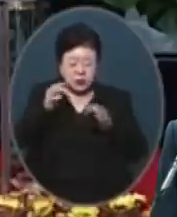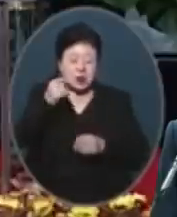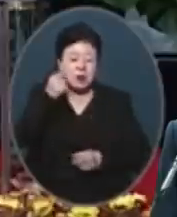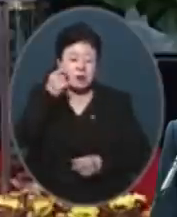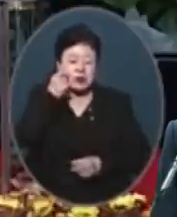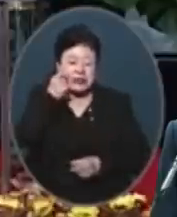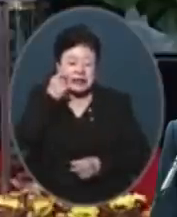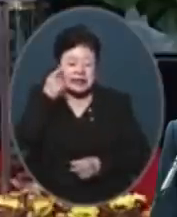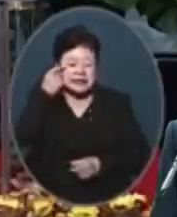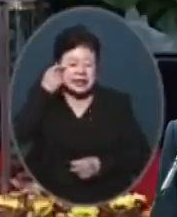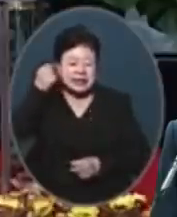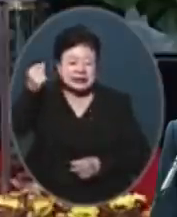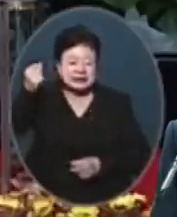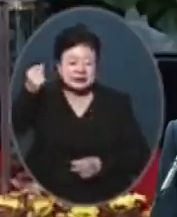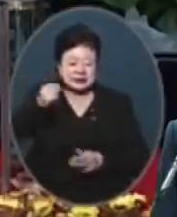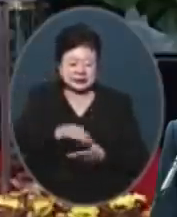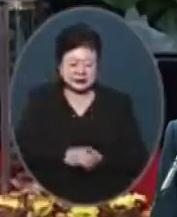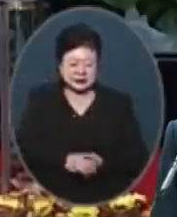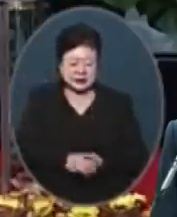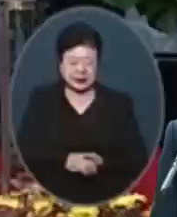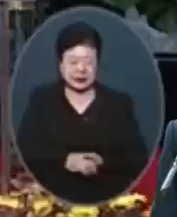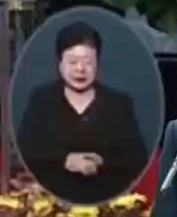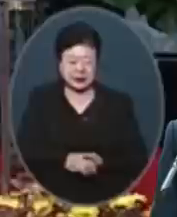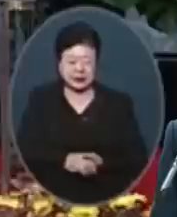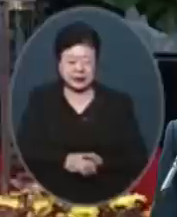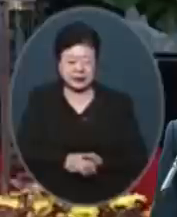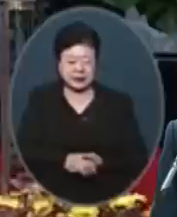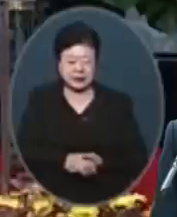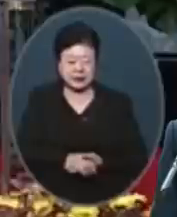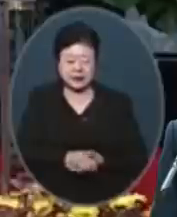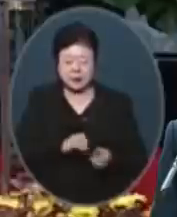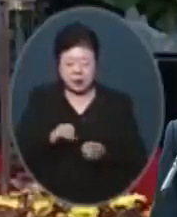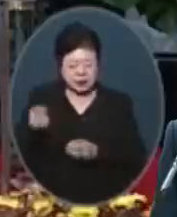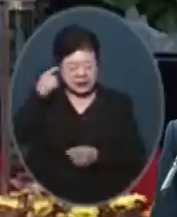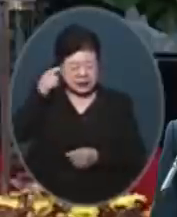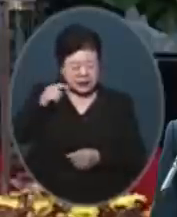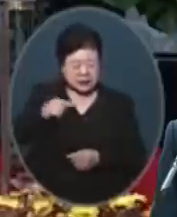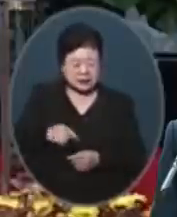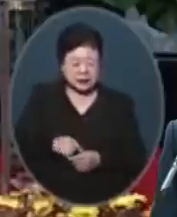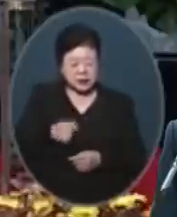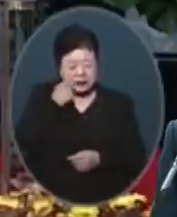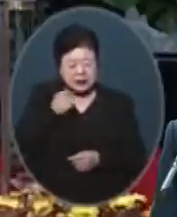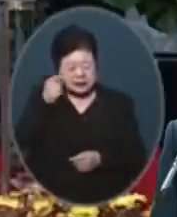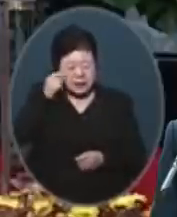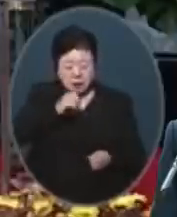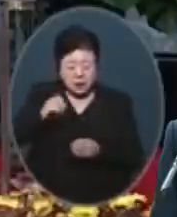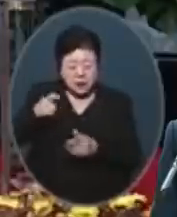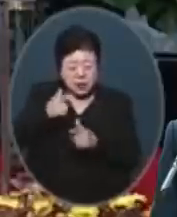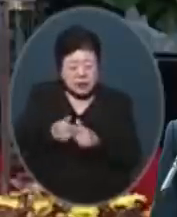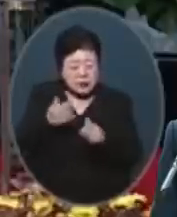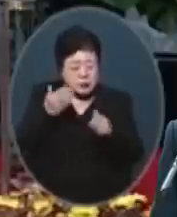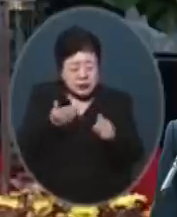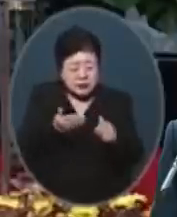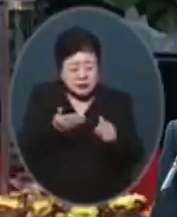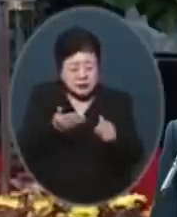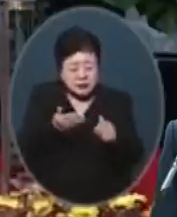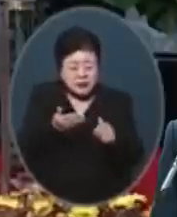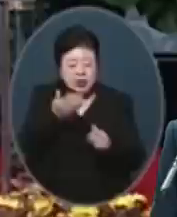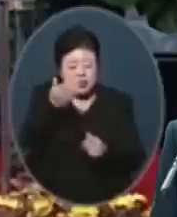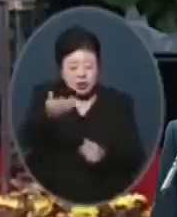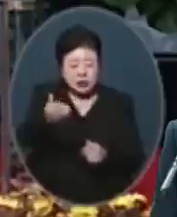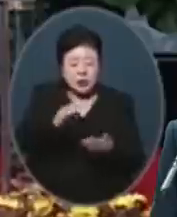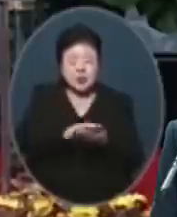못되게 생각하는 그 생각은 버려야 되는 것입니다. 왜냐하면 예수님께서